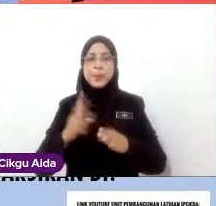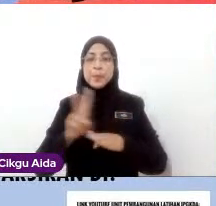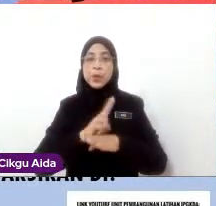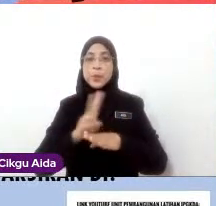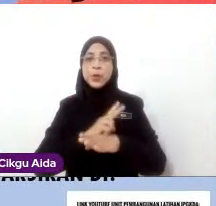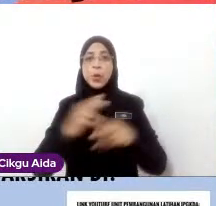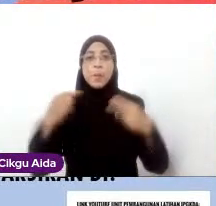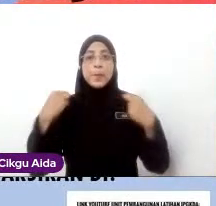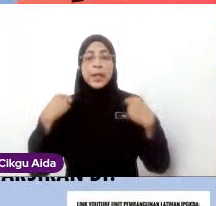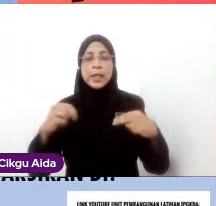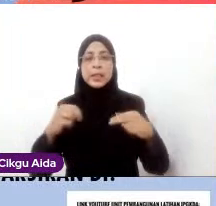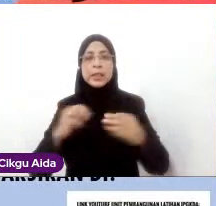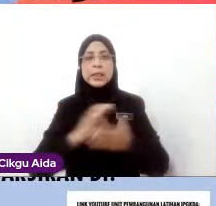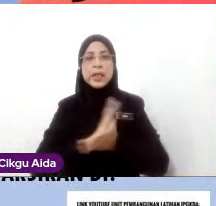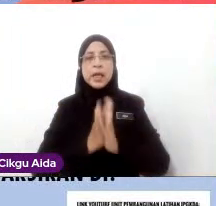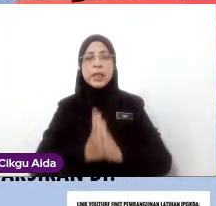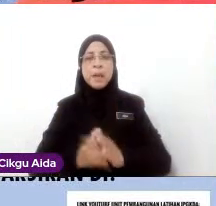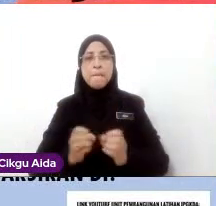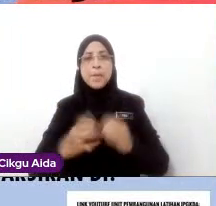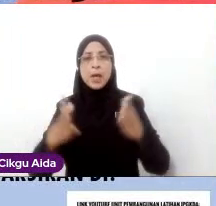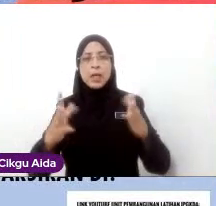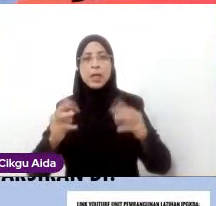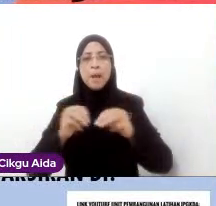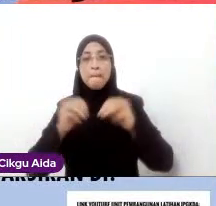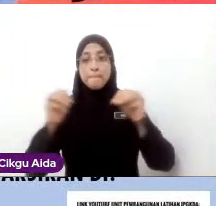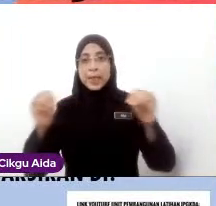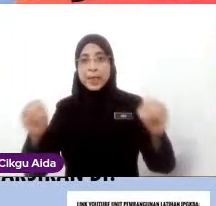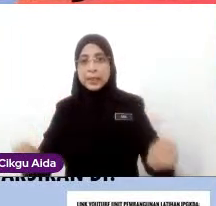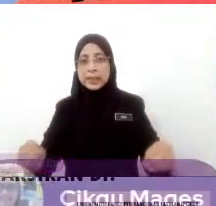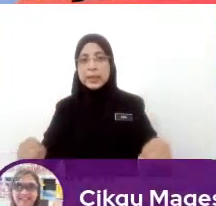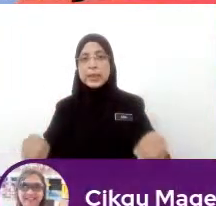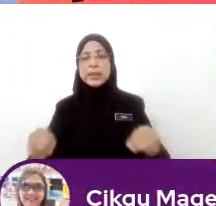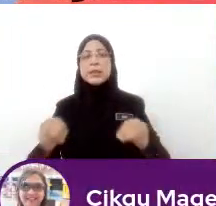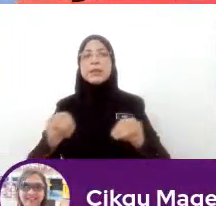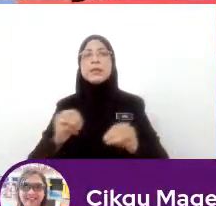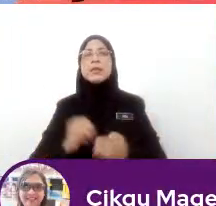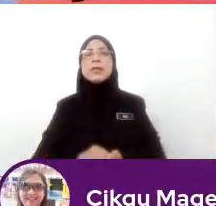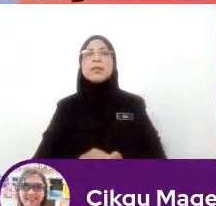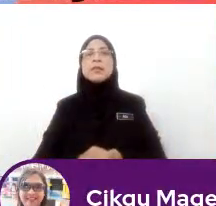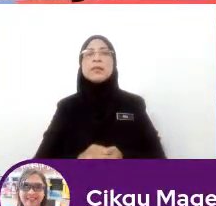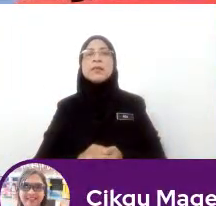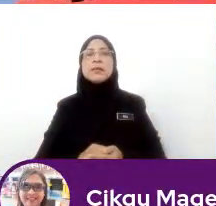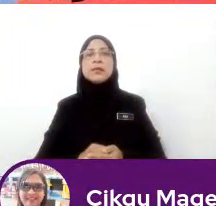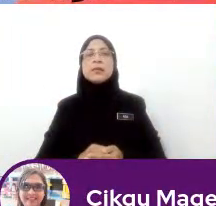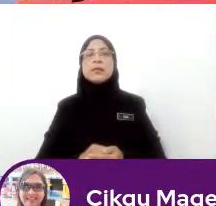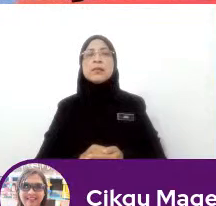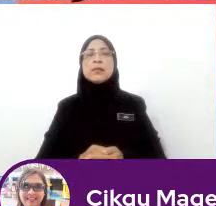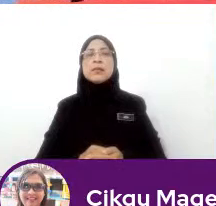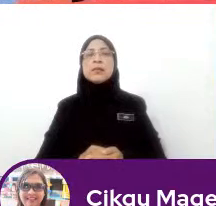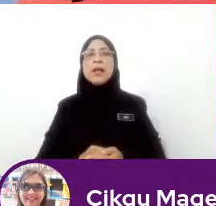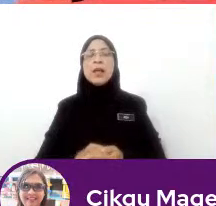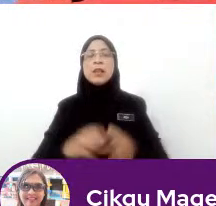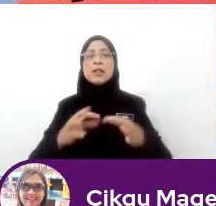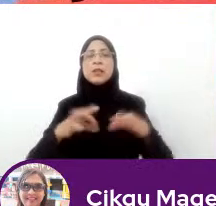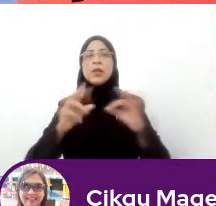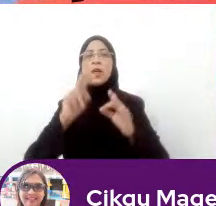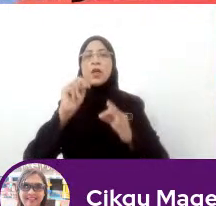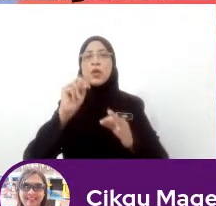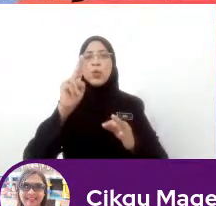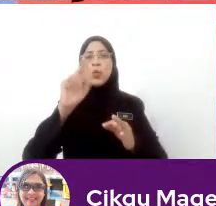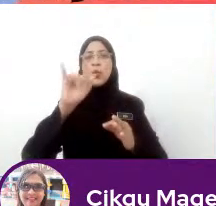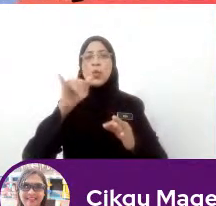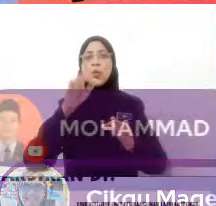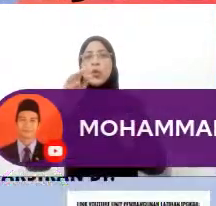Jadi banyaklah video dia. Jadi dekat meja tu dia guna epoxy lah macam air kan. Tajuk dia Nuju Empat Belalang. Macam Empat Belalang